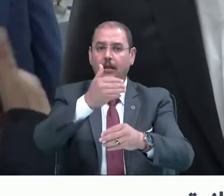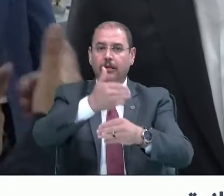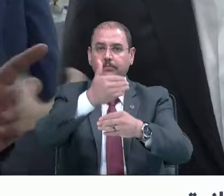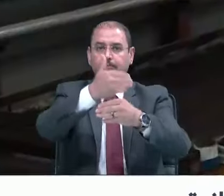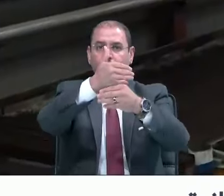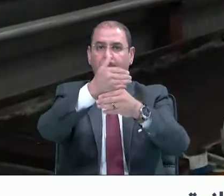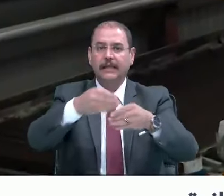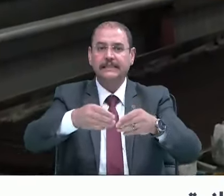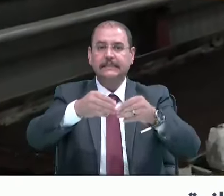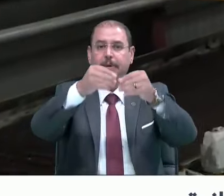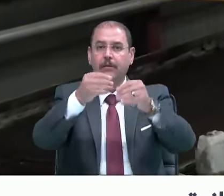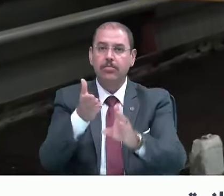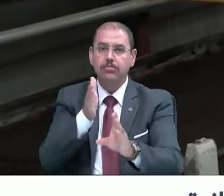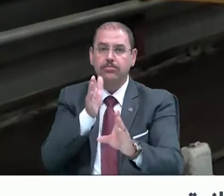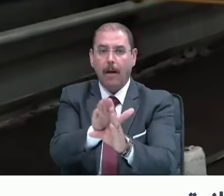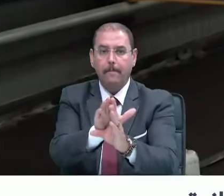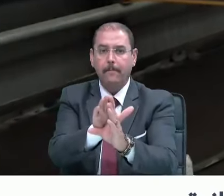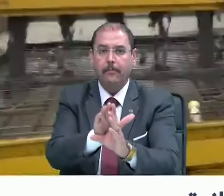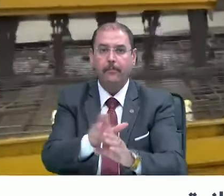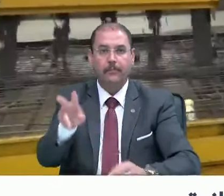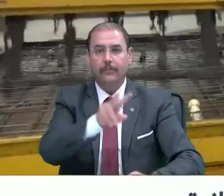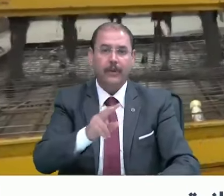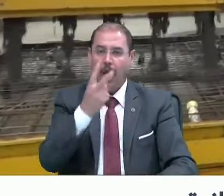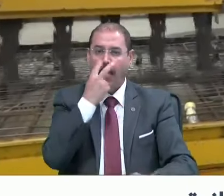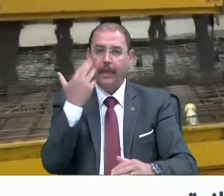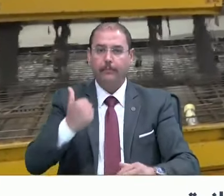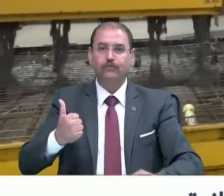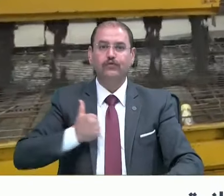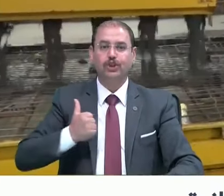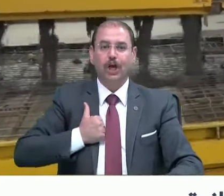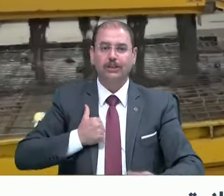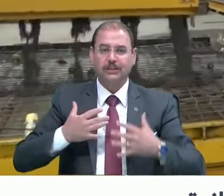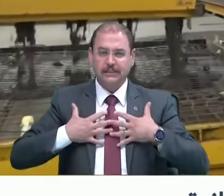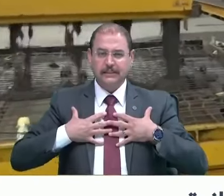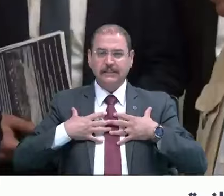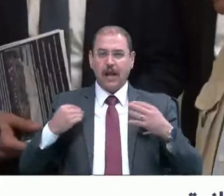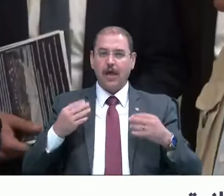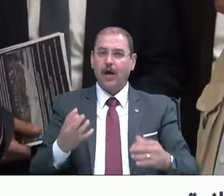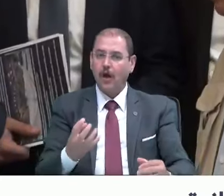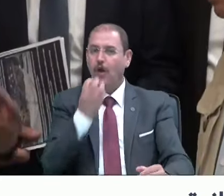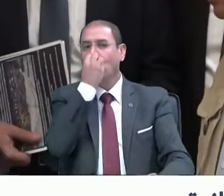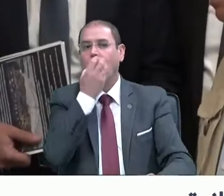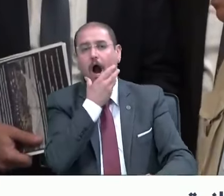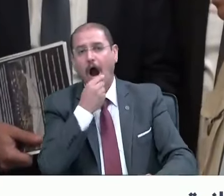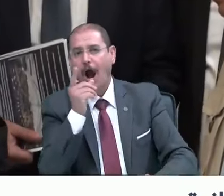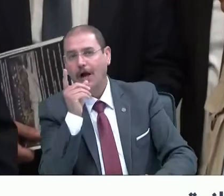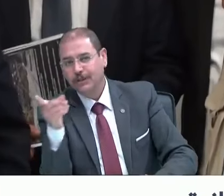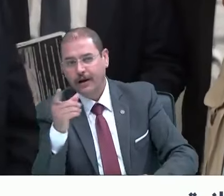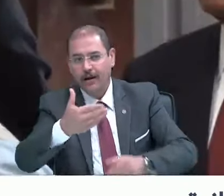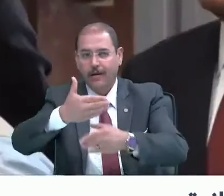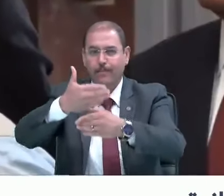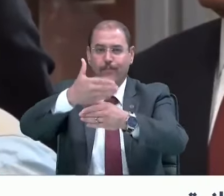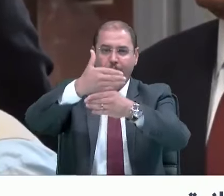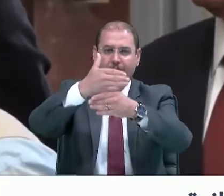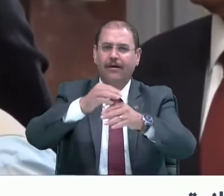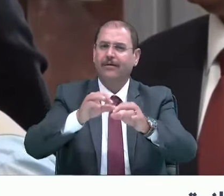والمحاربين القدامى. واستمع إلى شرح عن منتجات المصنع واستخداماتها المتعددة في أعمال البناء وتأسيس البنى